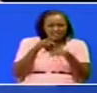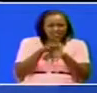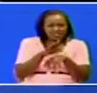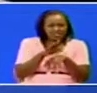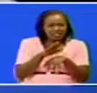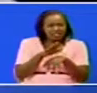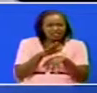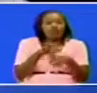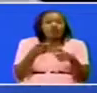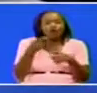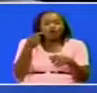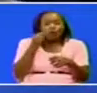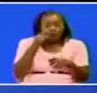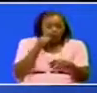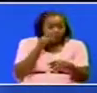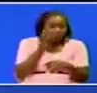asikuwa school fees.